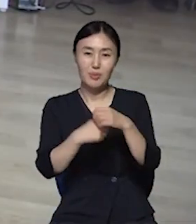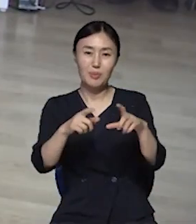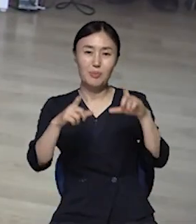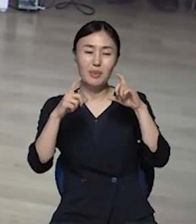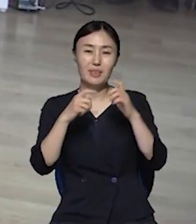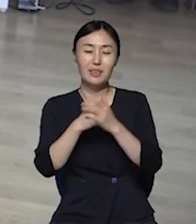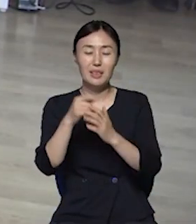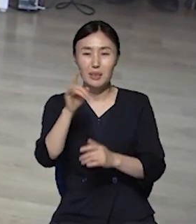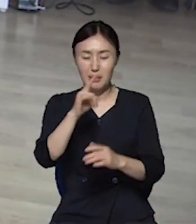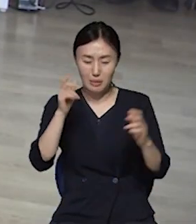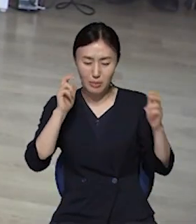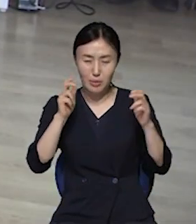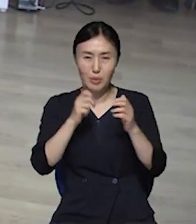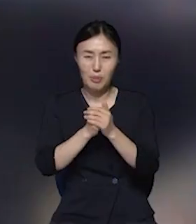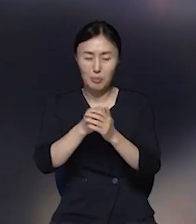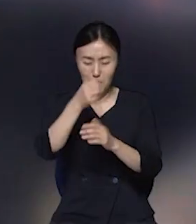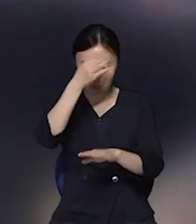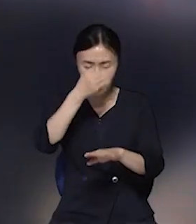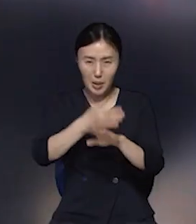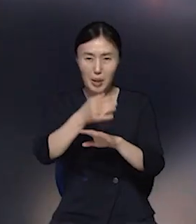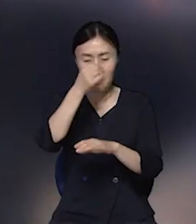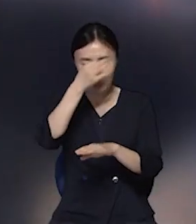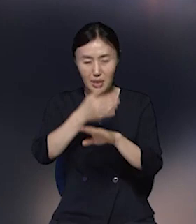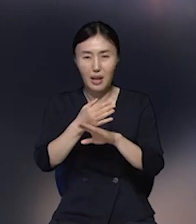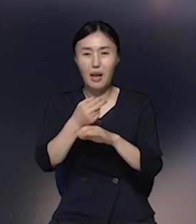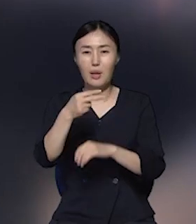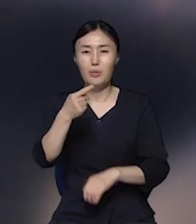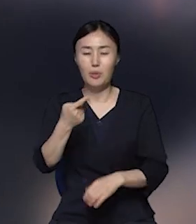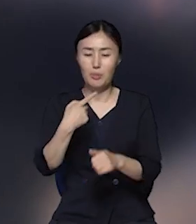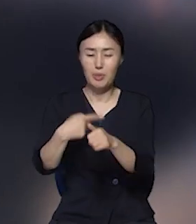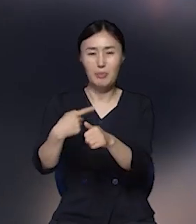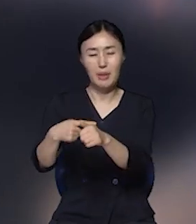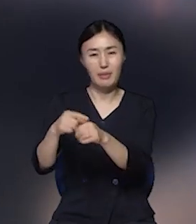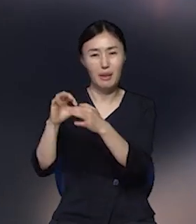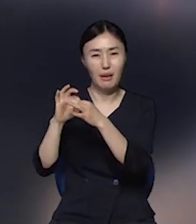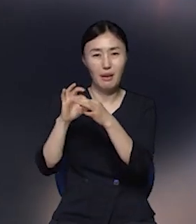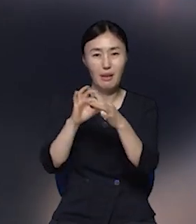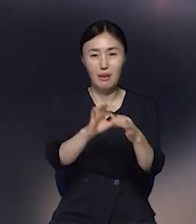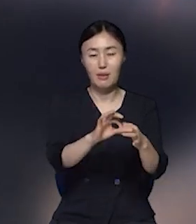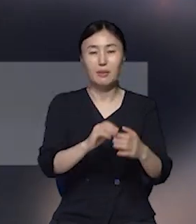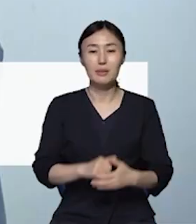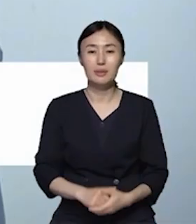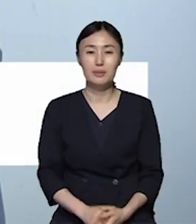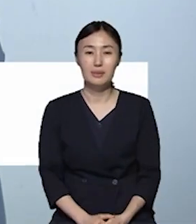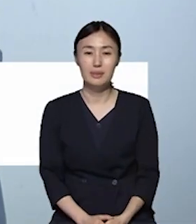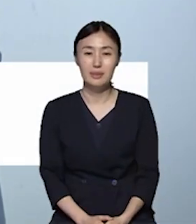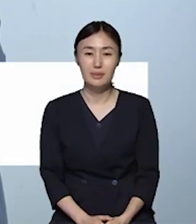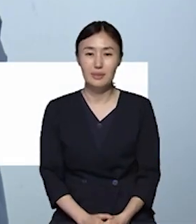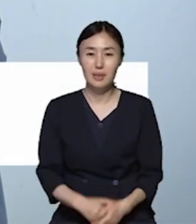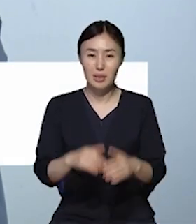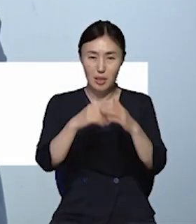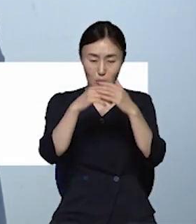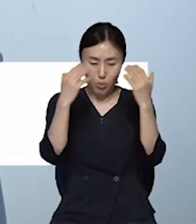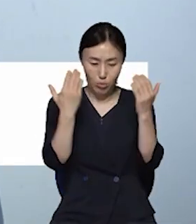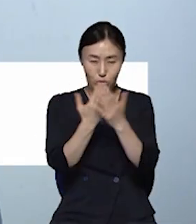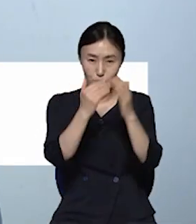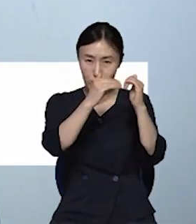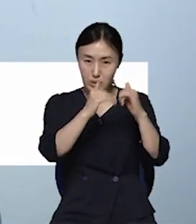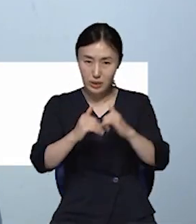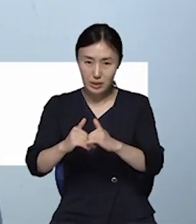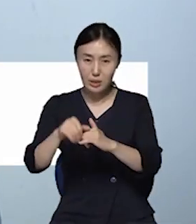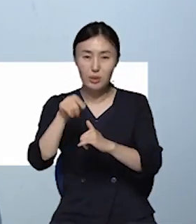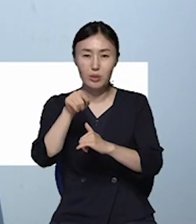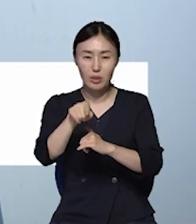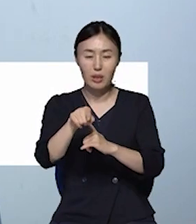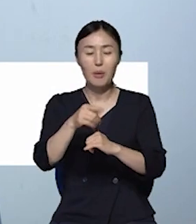현산 측의 거듭된 사과에도 날선 비판은 계속 이어졌고 전통철거에 대한 부분들은 모든 가능성을 저희들이